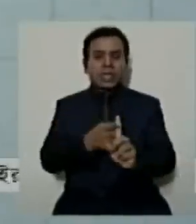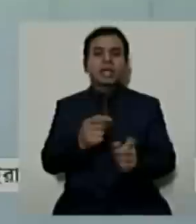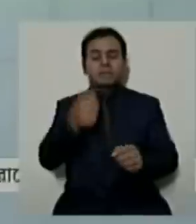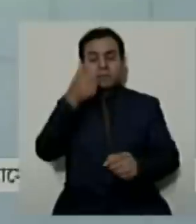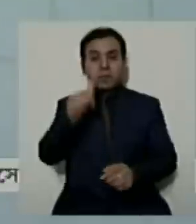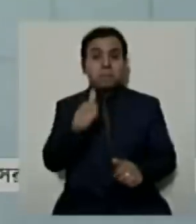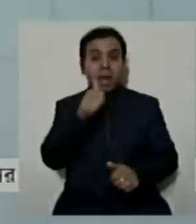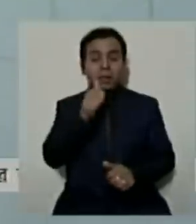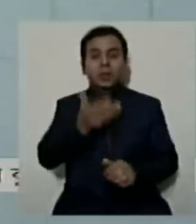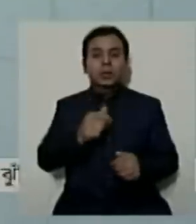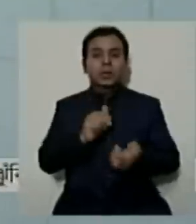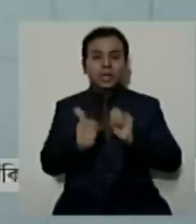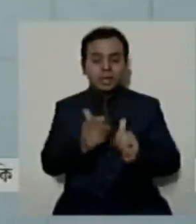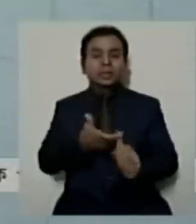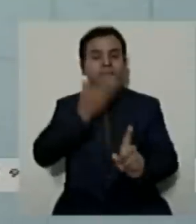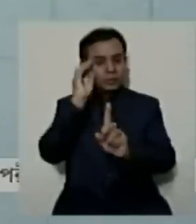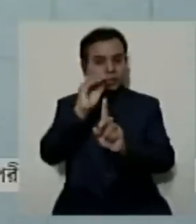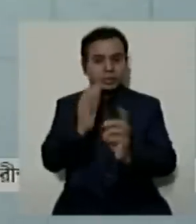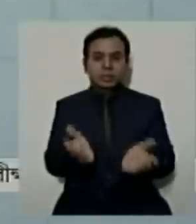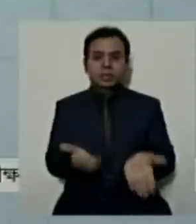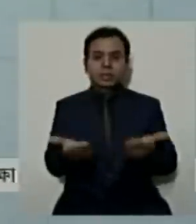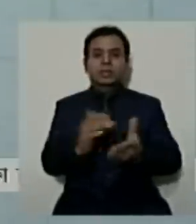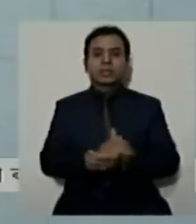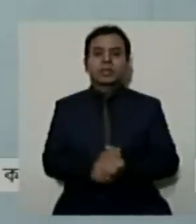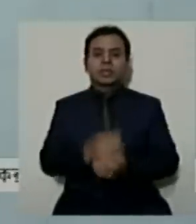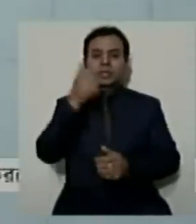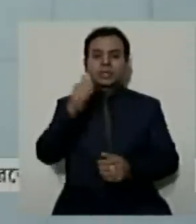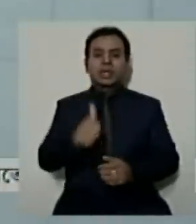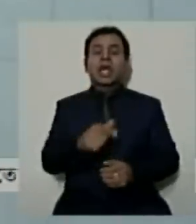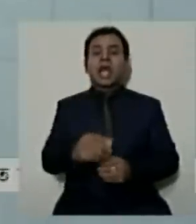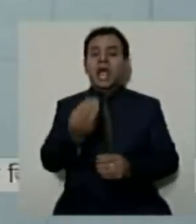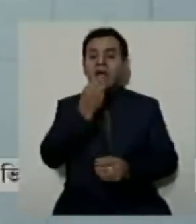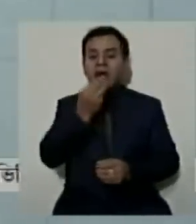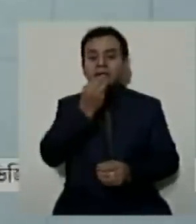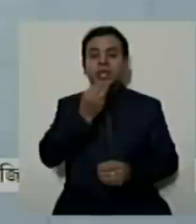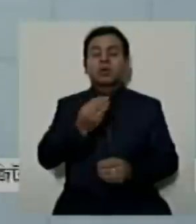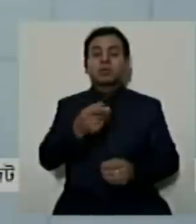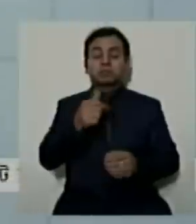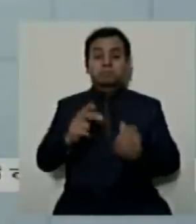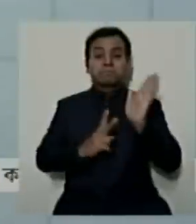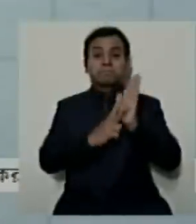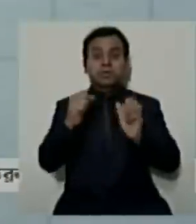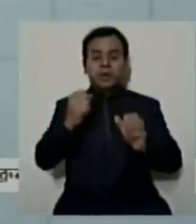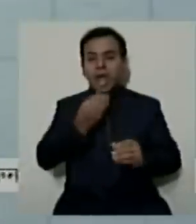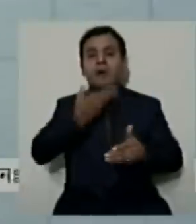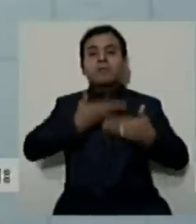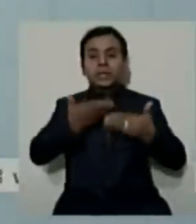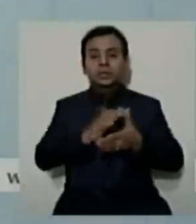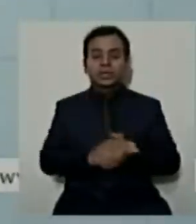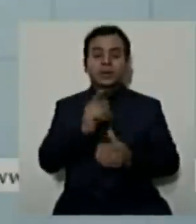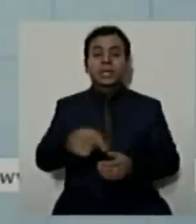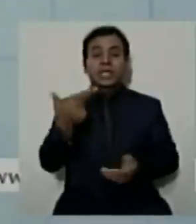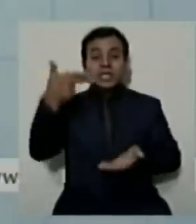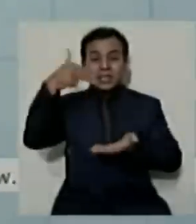করুন। যতটা সম্ভব তেলে ভাজা এবং চর্বিযুক্ত খাবার পরিহার করুন। খাদ্য তালিকায় টাটকা ফল